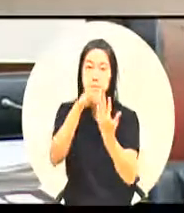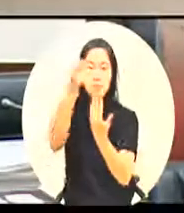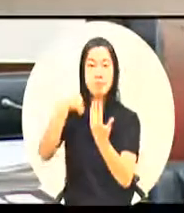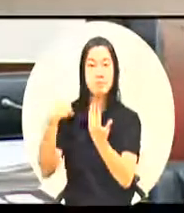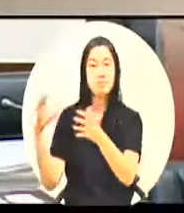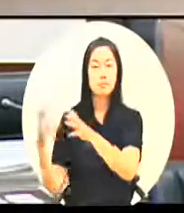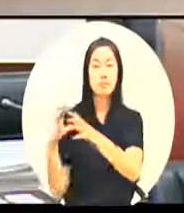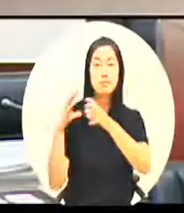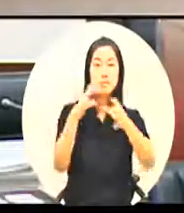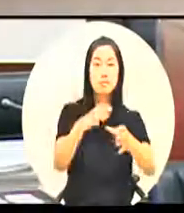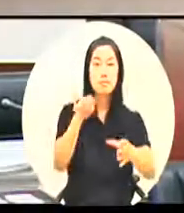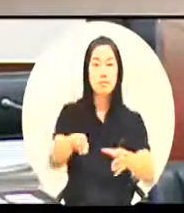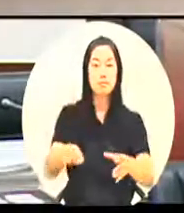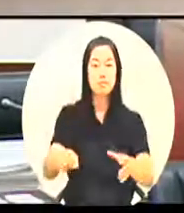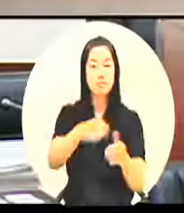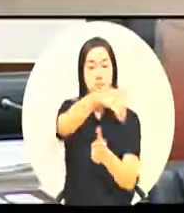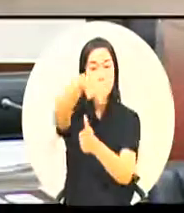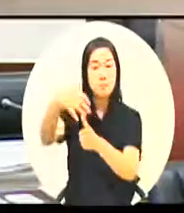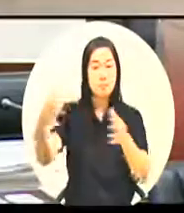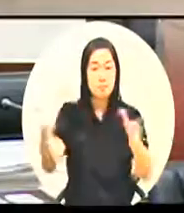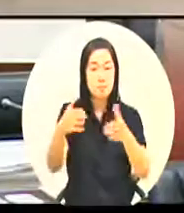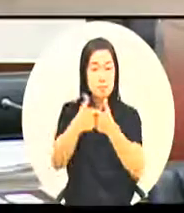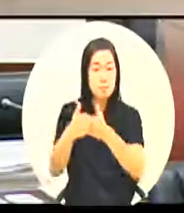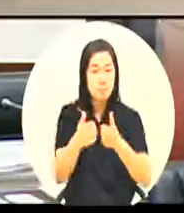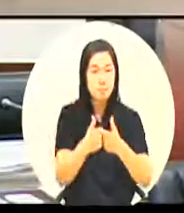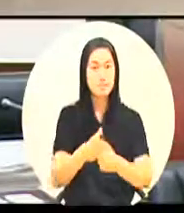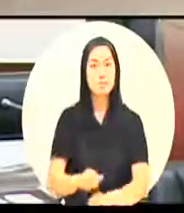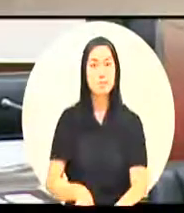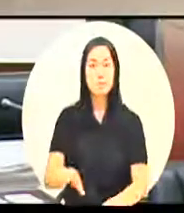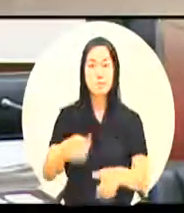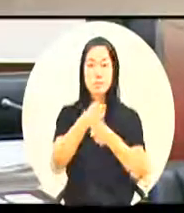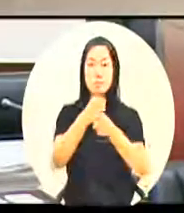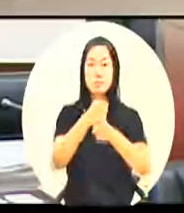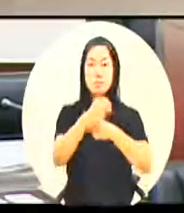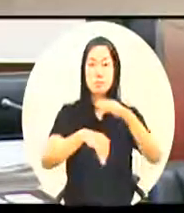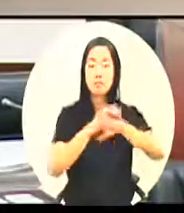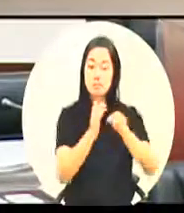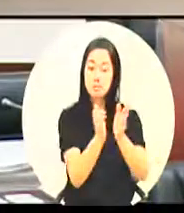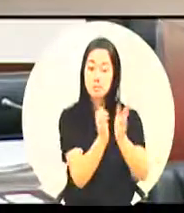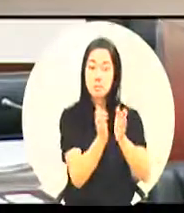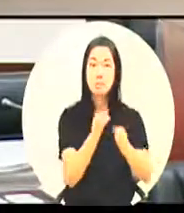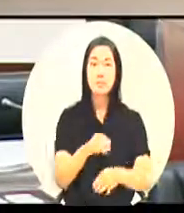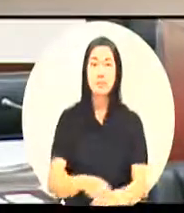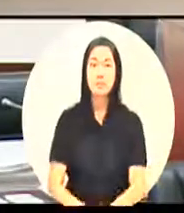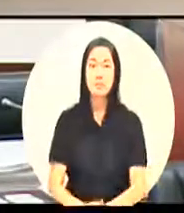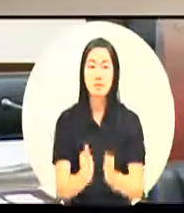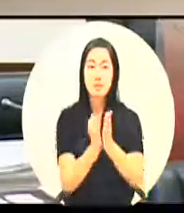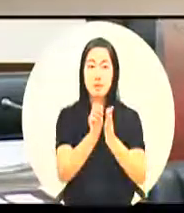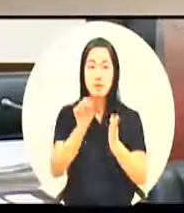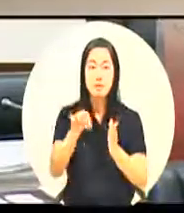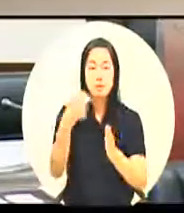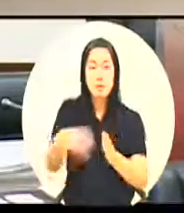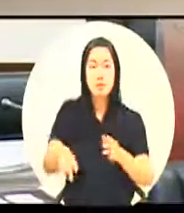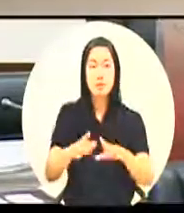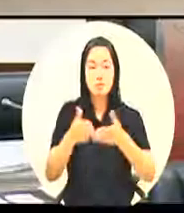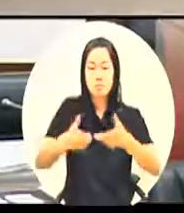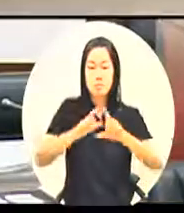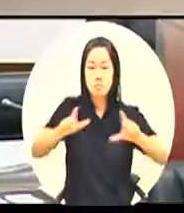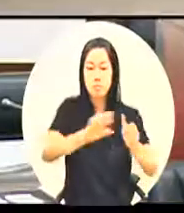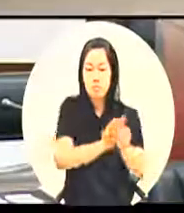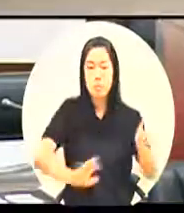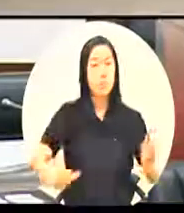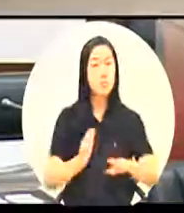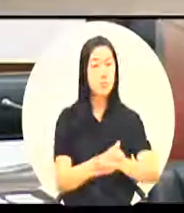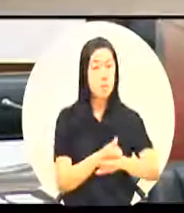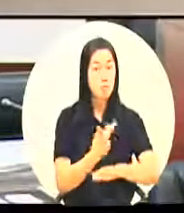单位赶快召开，我既然即将完工了，就不可能会有重大的在影响。啊！你袂紧处理，无